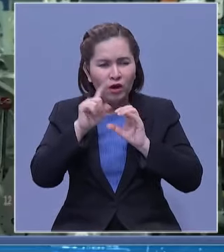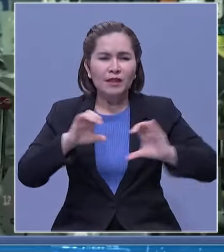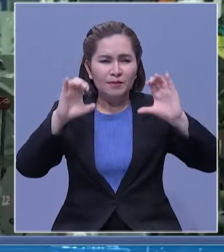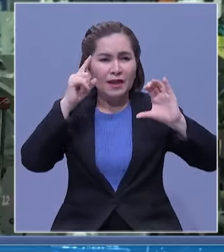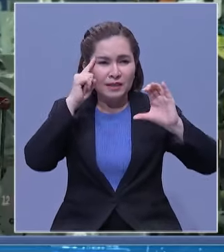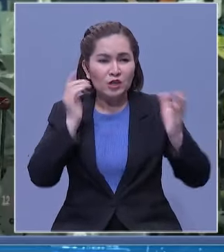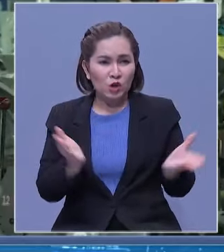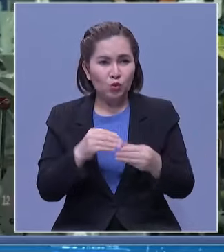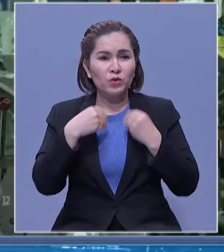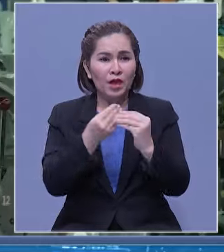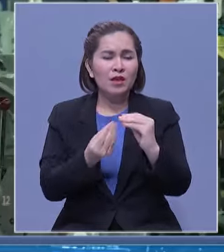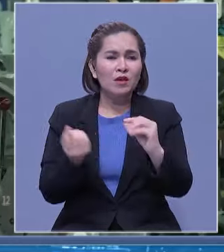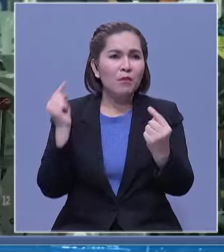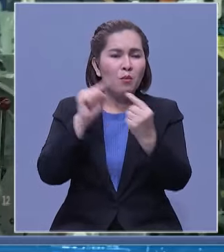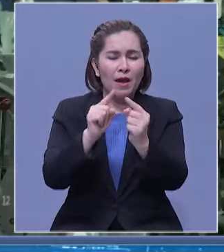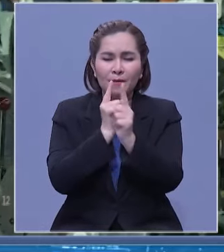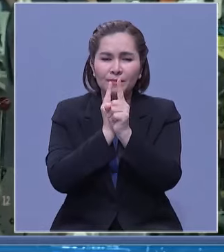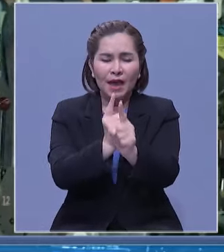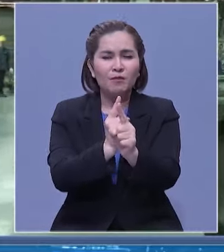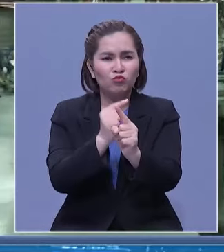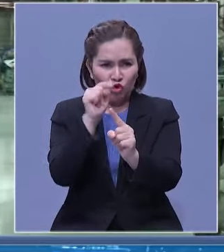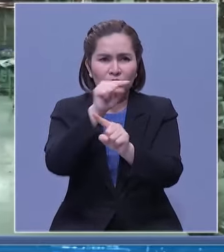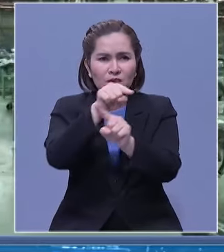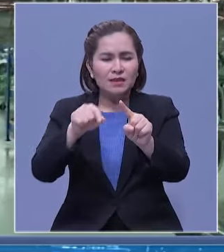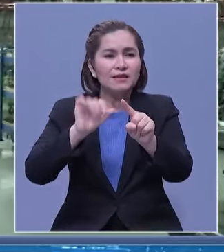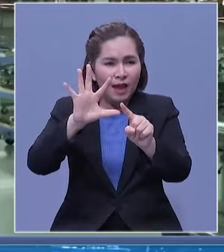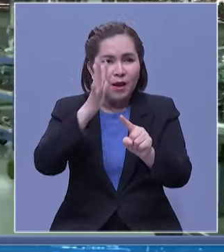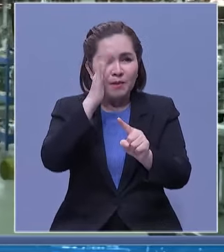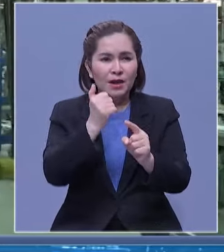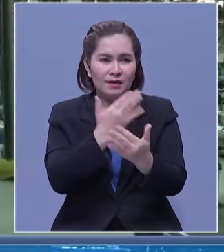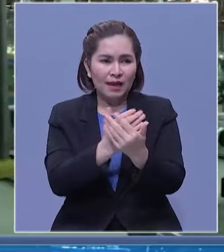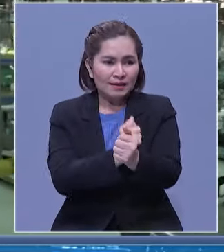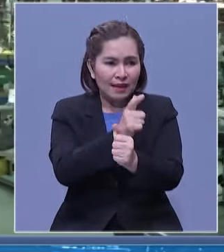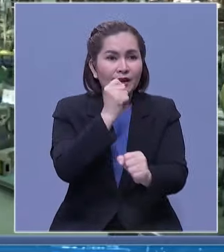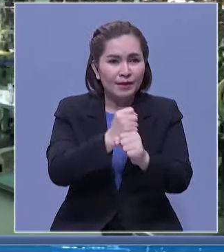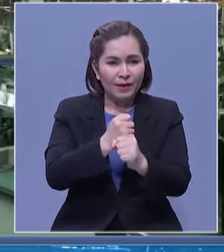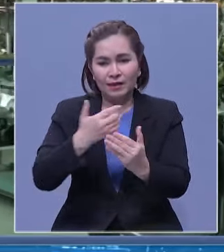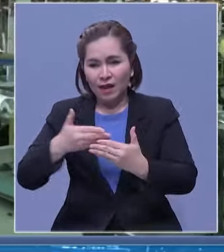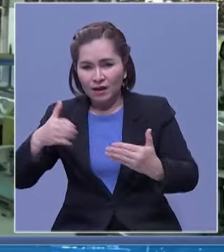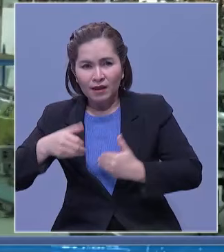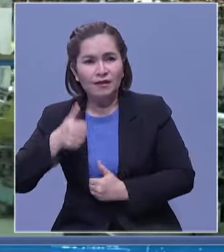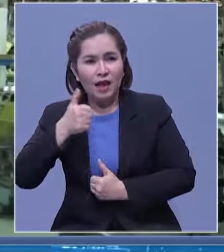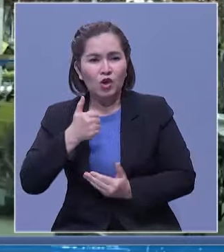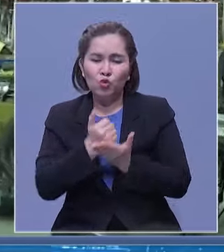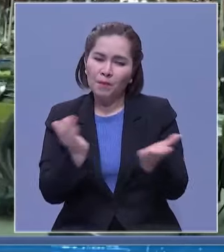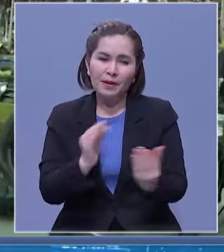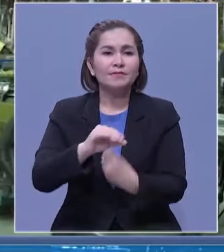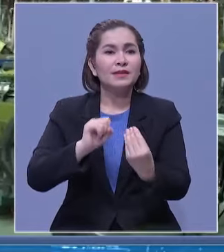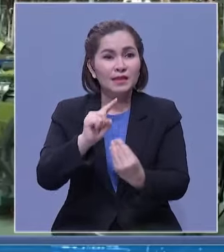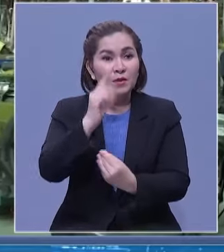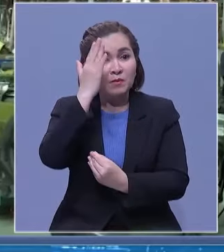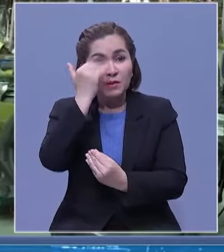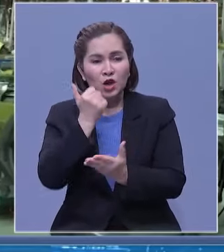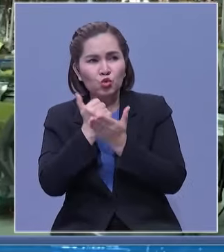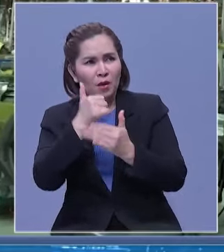ตามเป้าที่ 5%เพื่อทำให้เกิดการการจ้างงานการสร้างรายได้เศรษฐกิจขับเคลื่อนไปข้างหน้าต่างชาติเขาจะได้